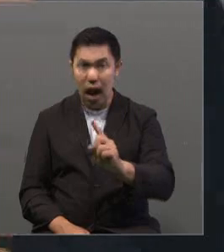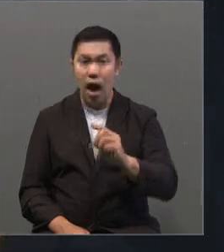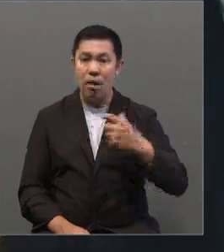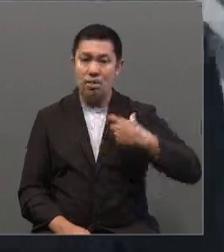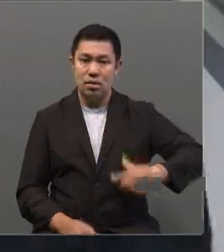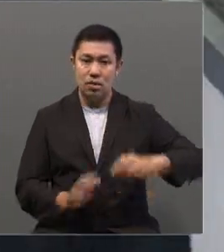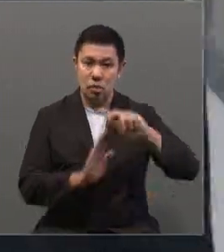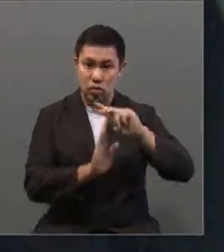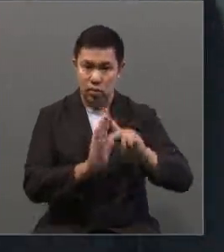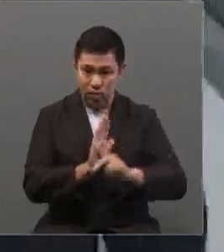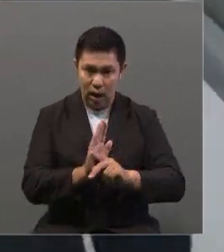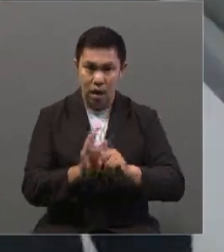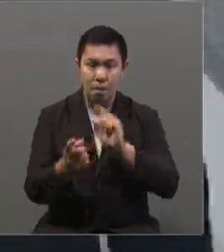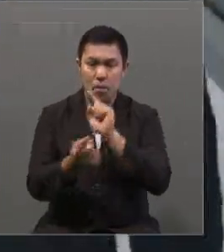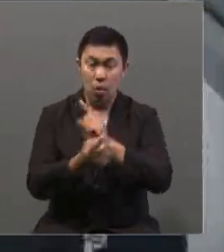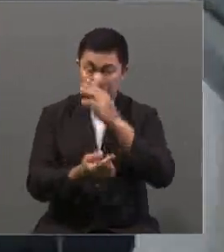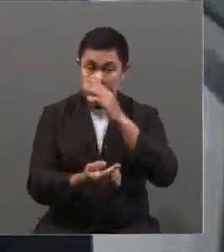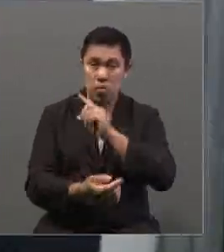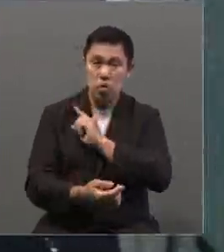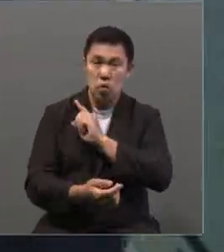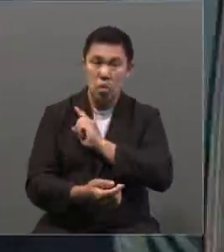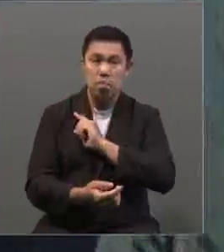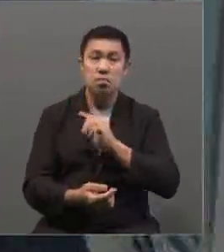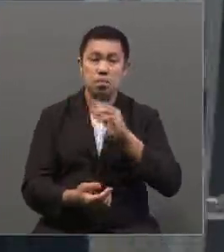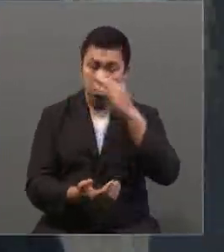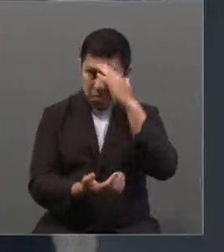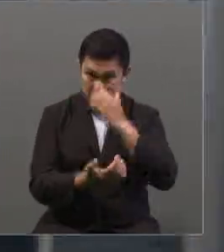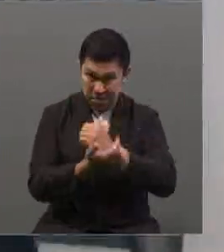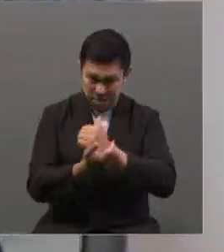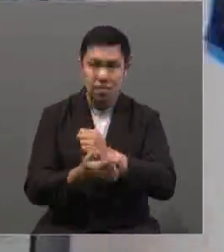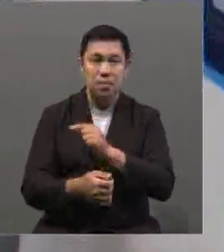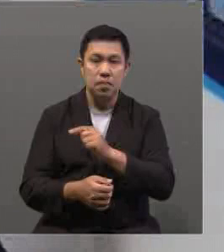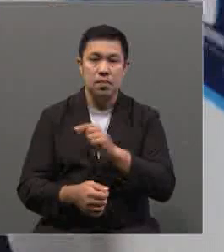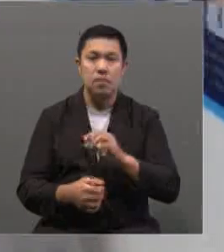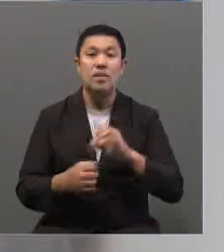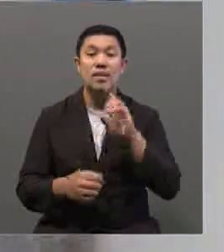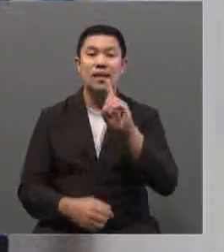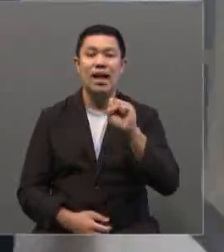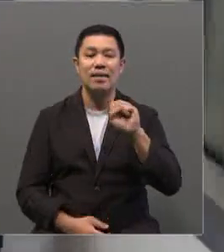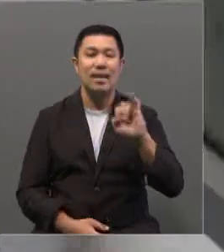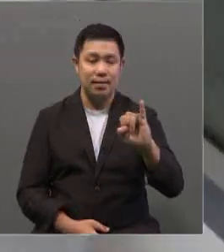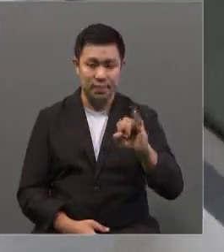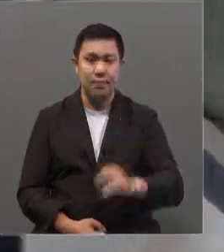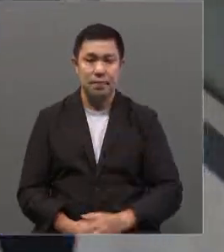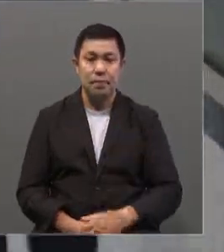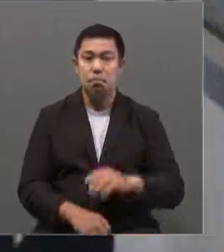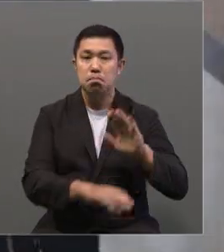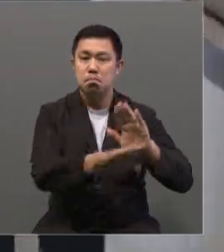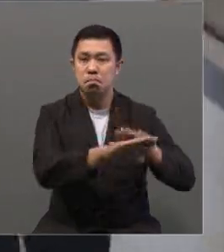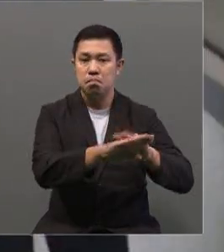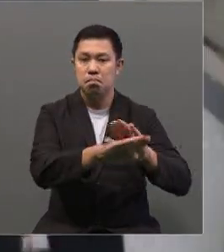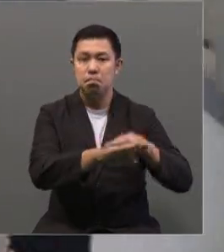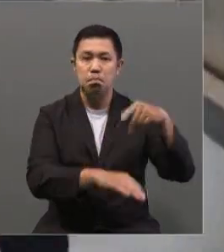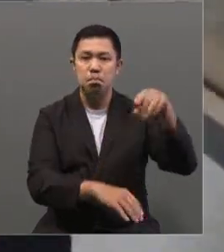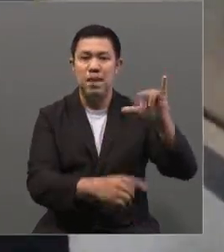ทนายความนะครับมาพบพนักงานสอบสวนกองคดีธุรกิจการเงินนอกระบบกรมสอบสวนคดีพิเศษหรือว่า DSI ตามหมายเรียก